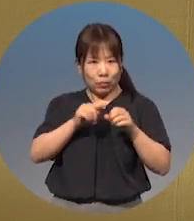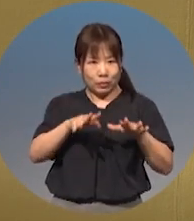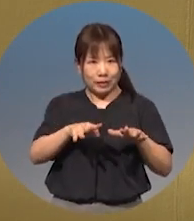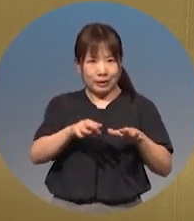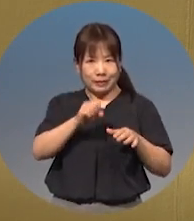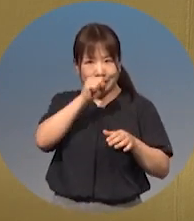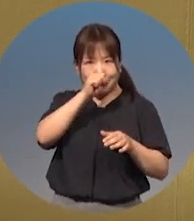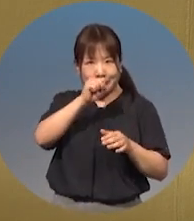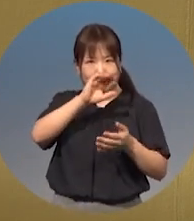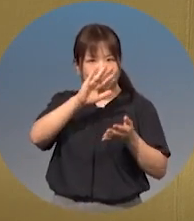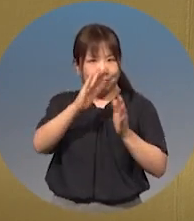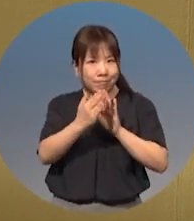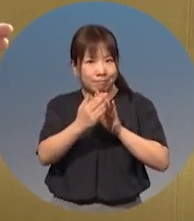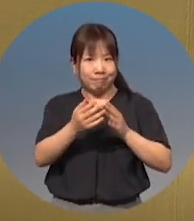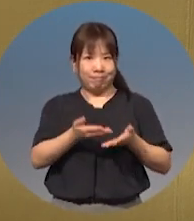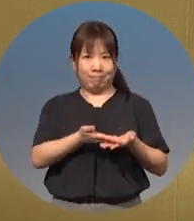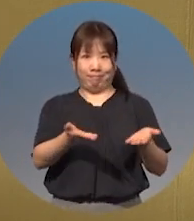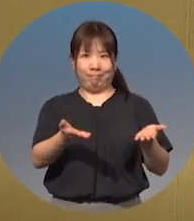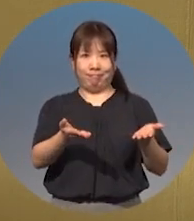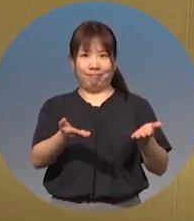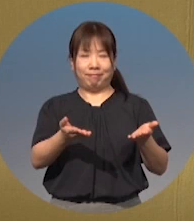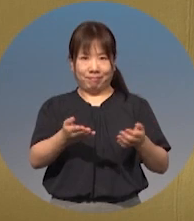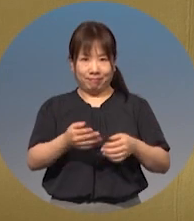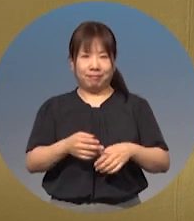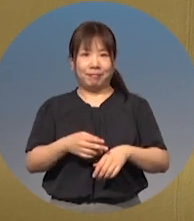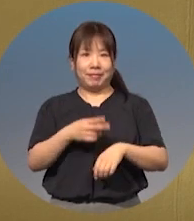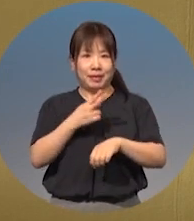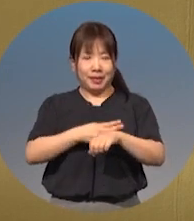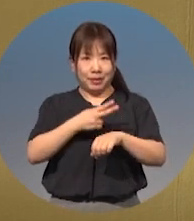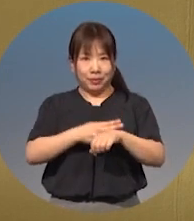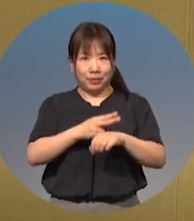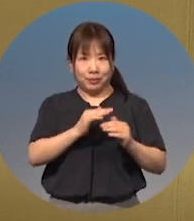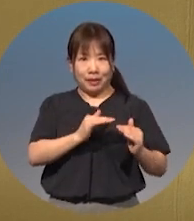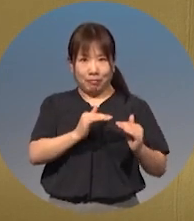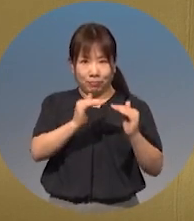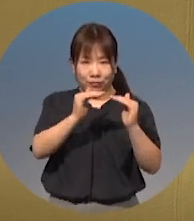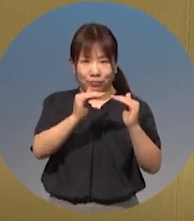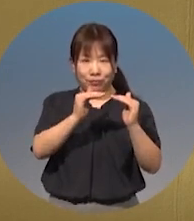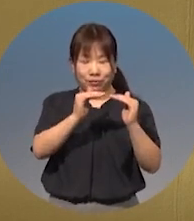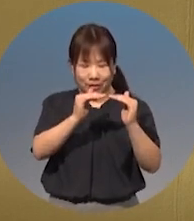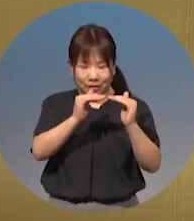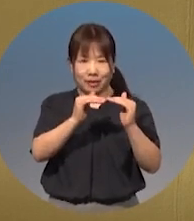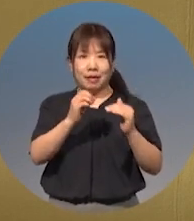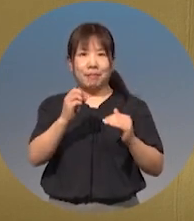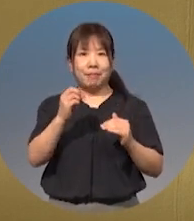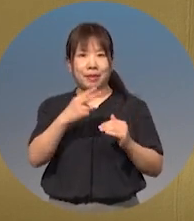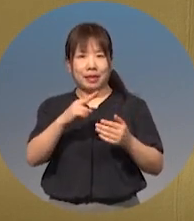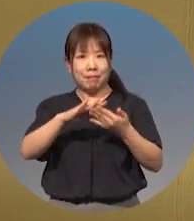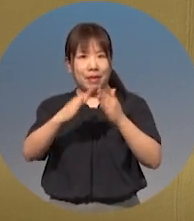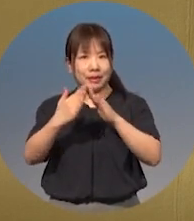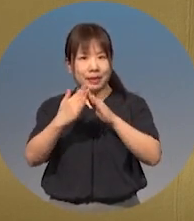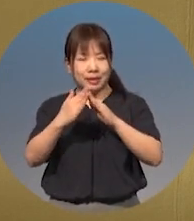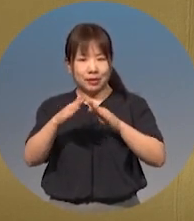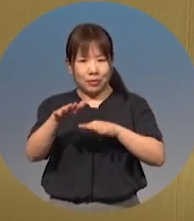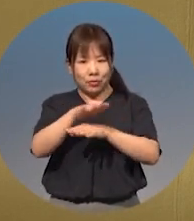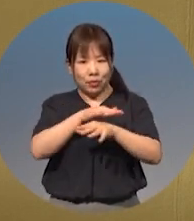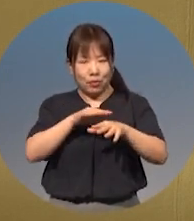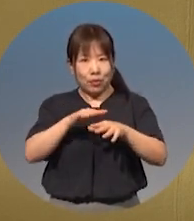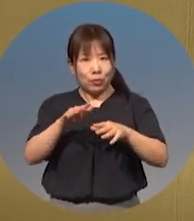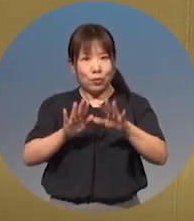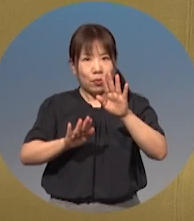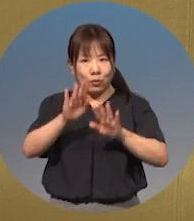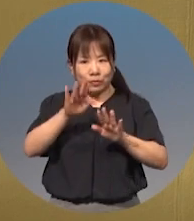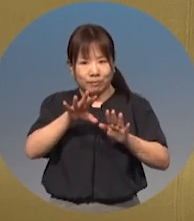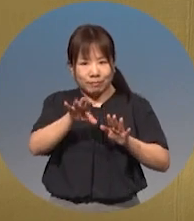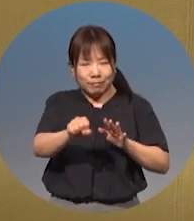クオリティがどんどんどんどん上がっていってその町の仕組みもわかってる子たちは計画を立てて次はここ行こうとかで